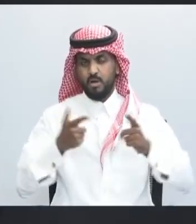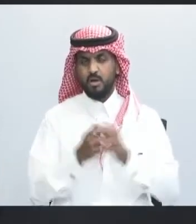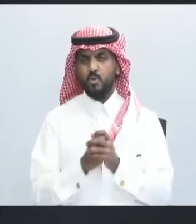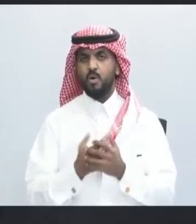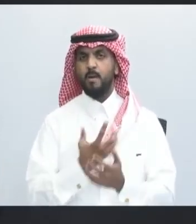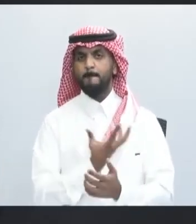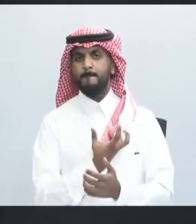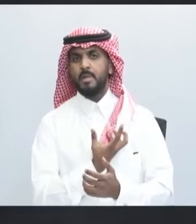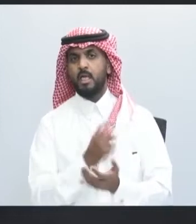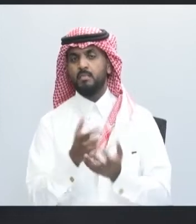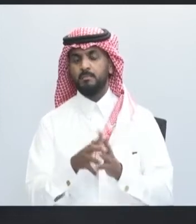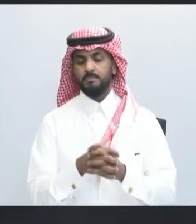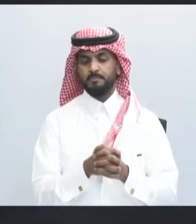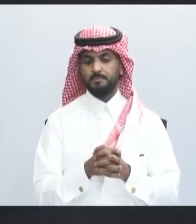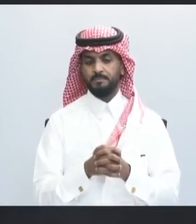في القلب